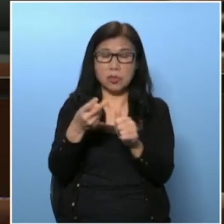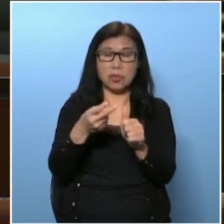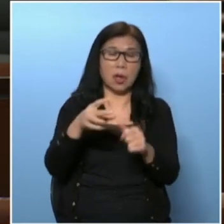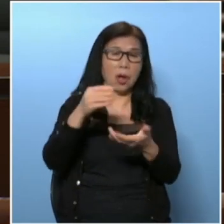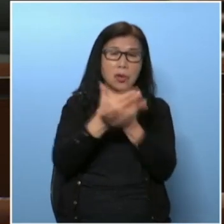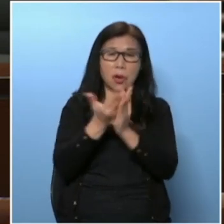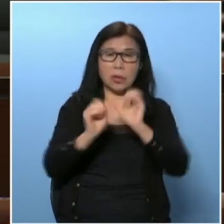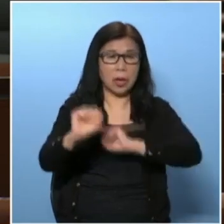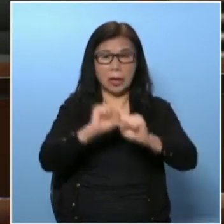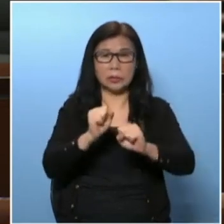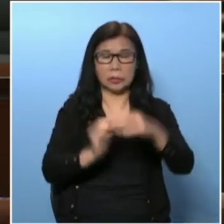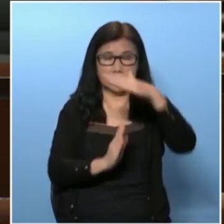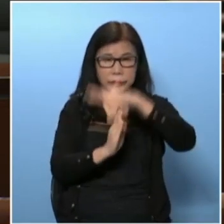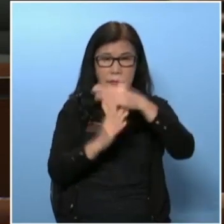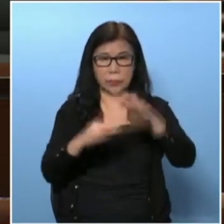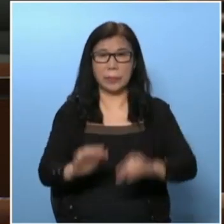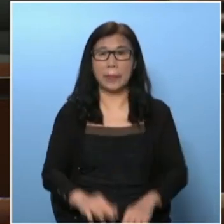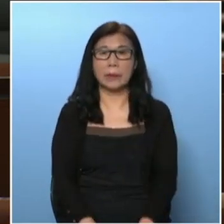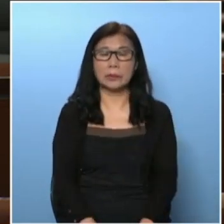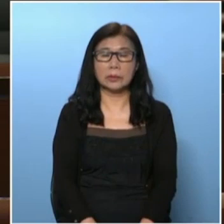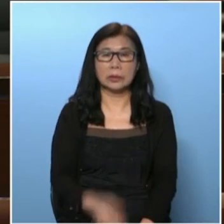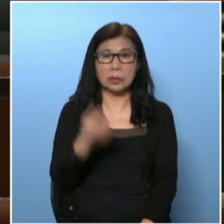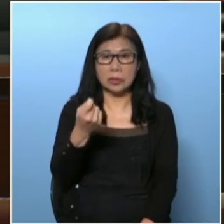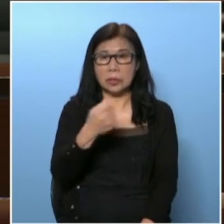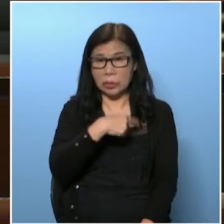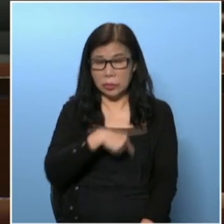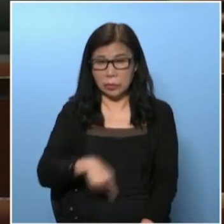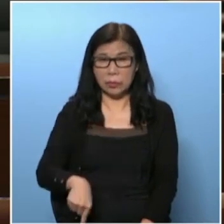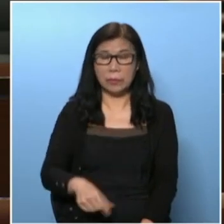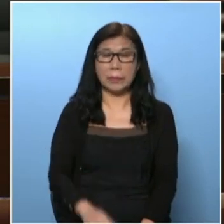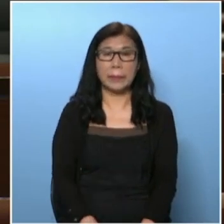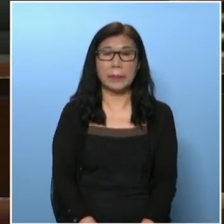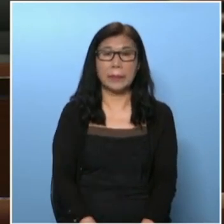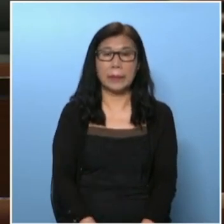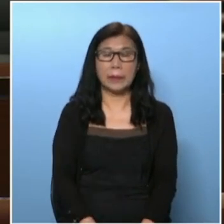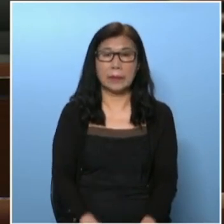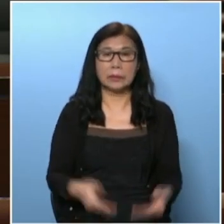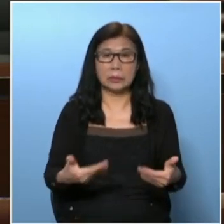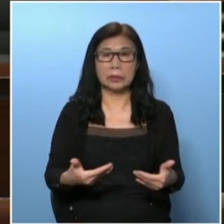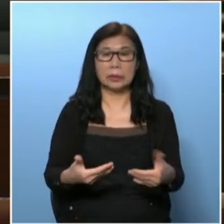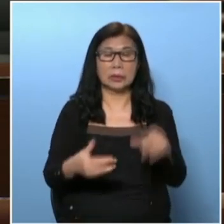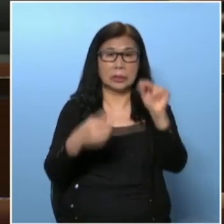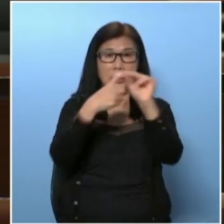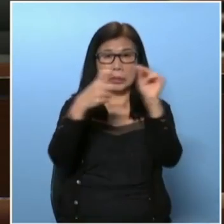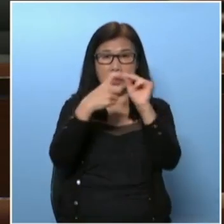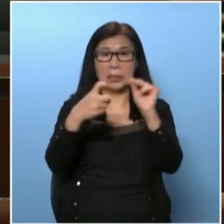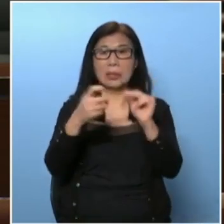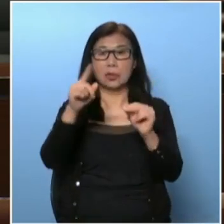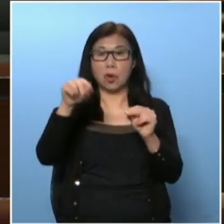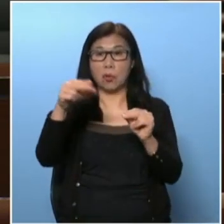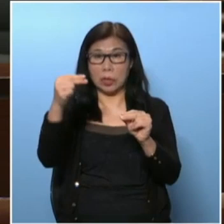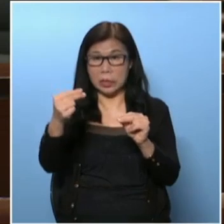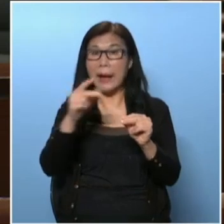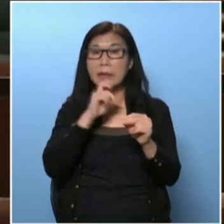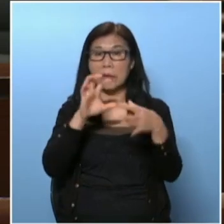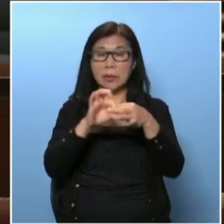取任何行動。嗱，因為容海恩議員咧，佢而家個根據79(7)所